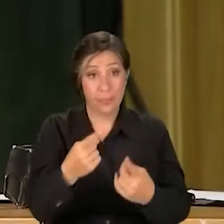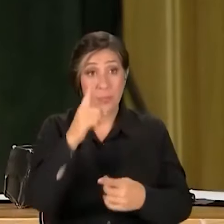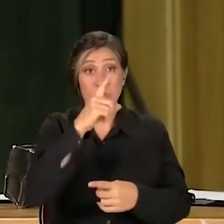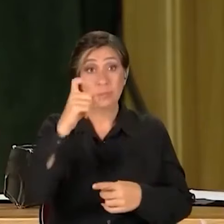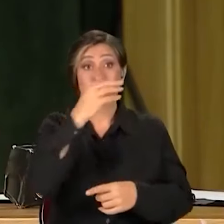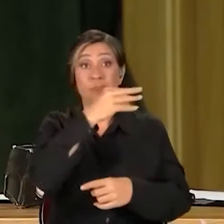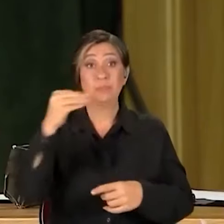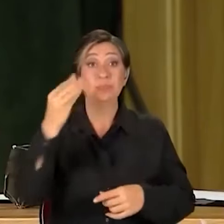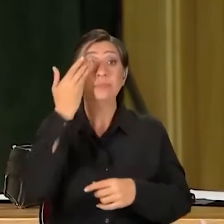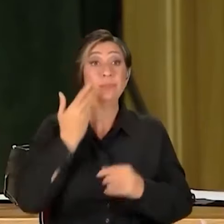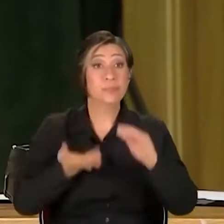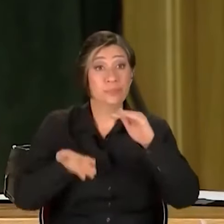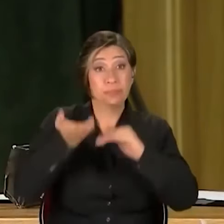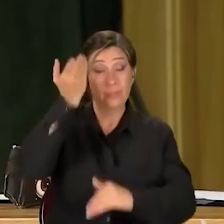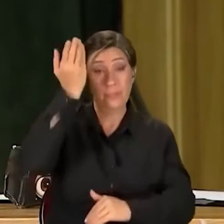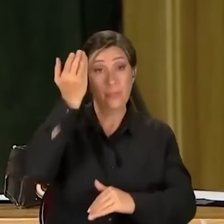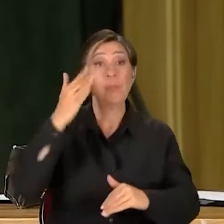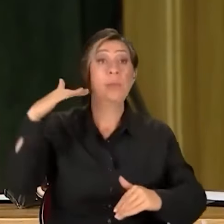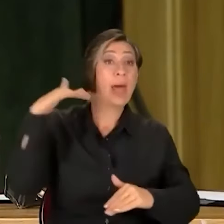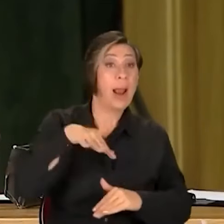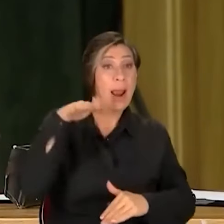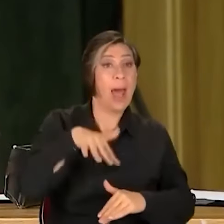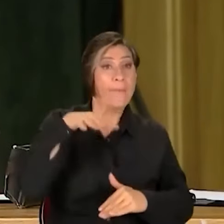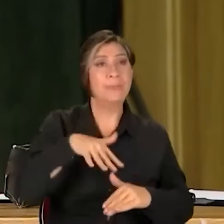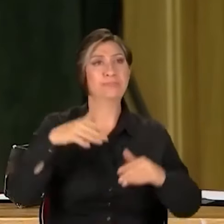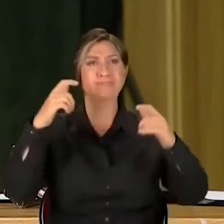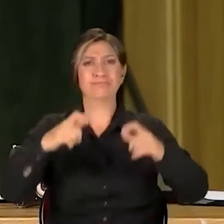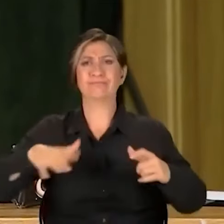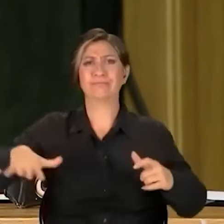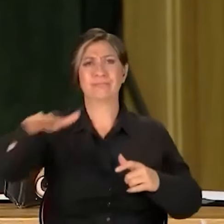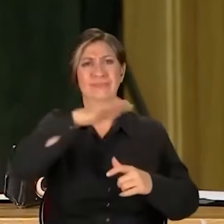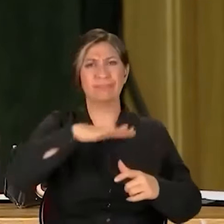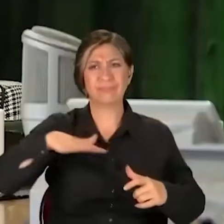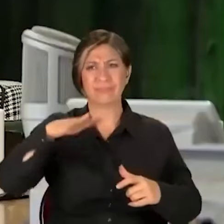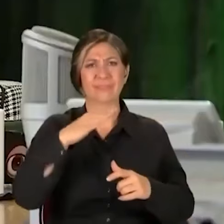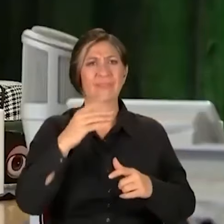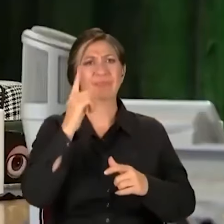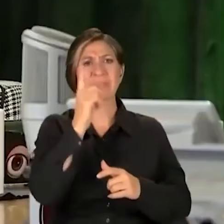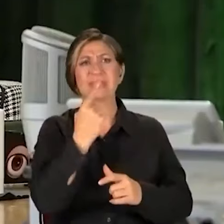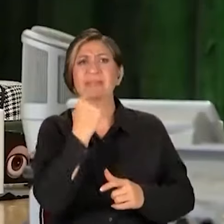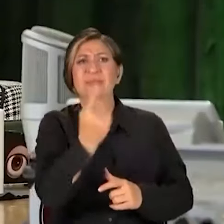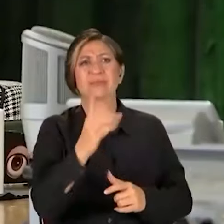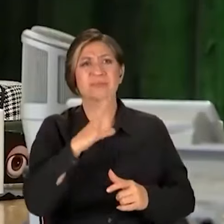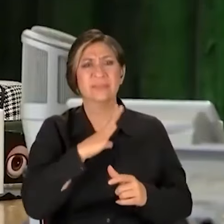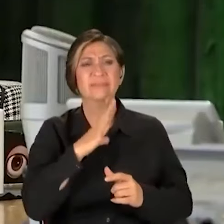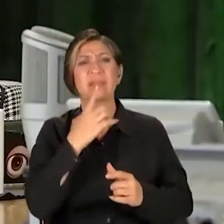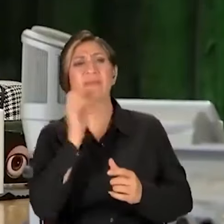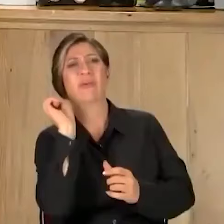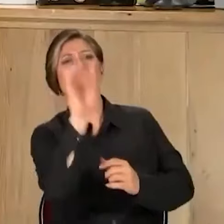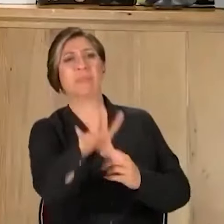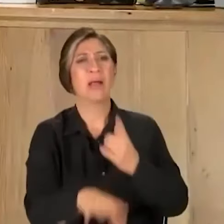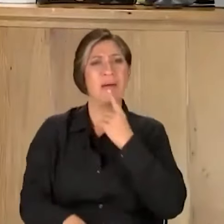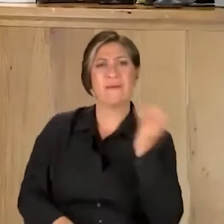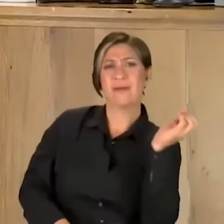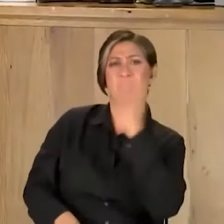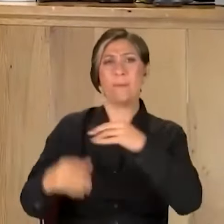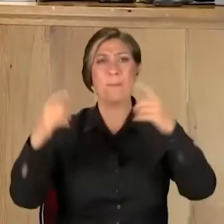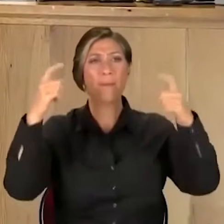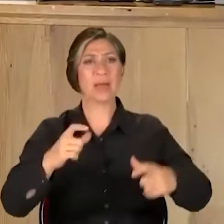19 milyon izlenmeyi geçti. Rap camiasında diss atmak olarak tabir edilen sataşma